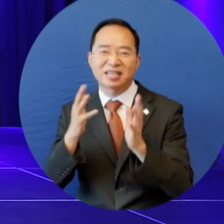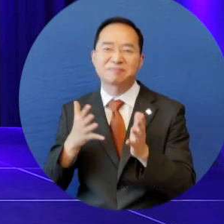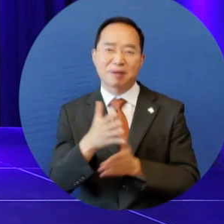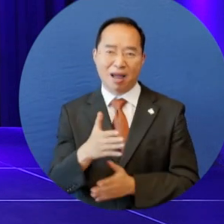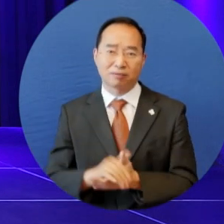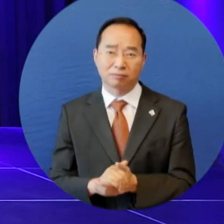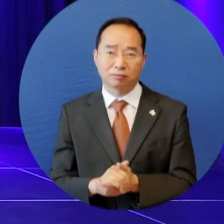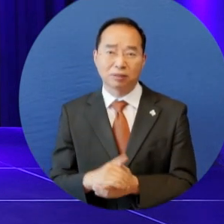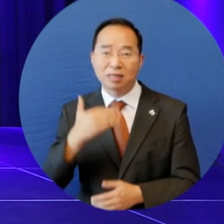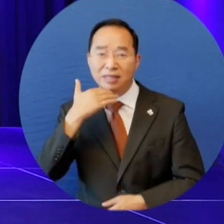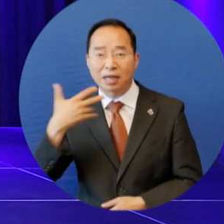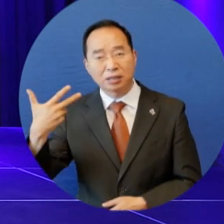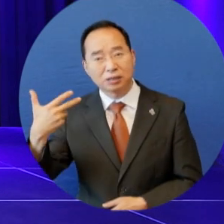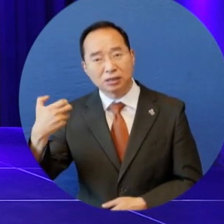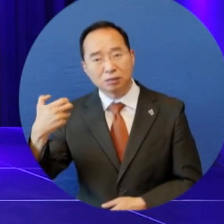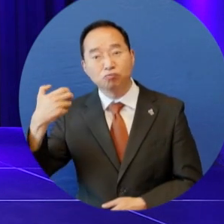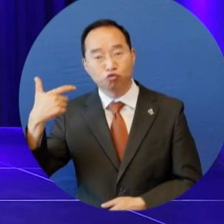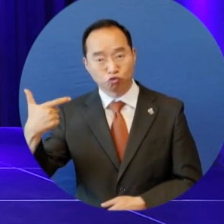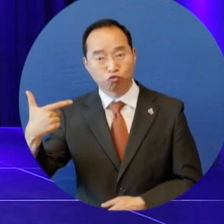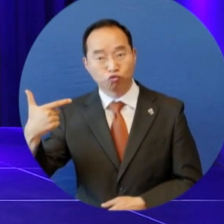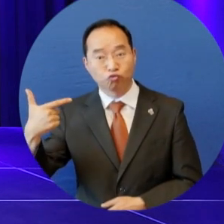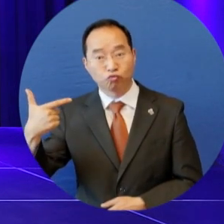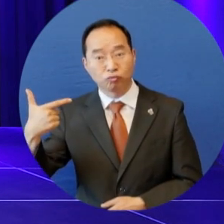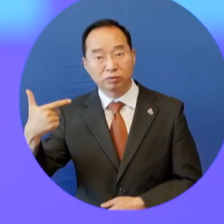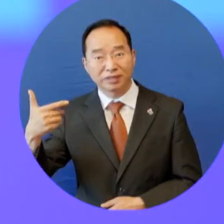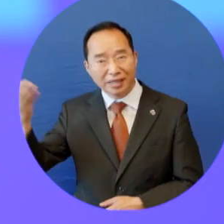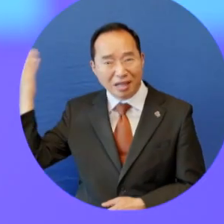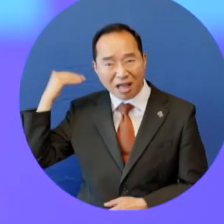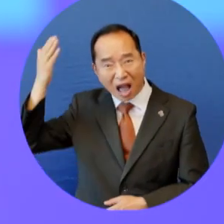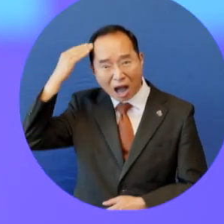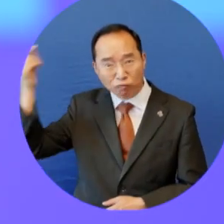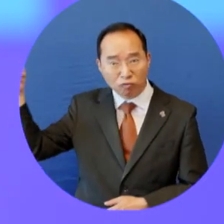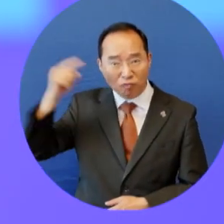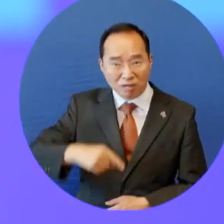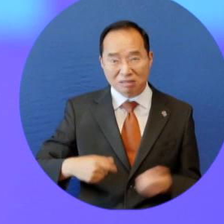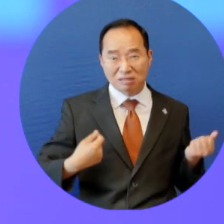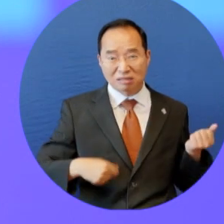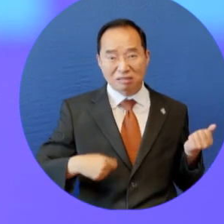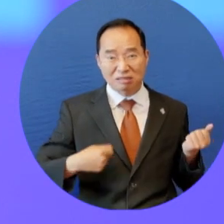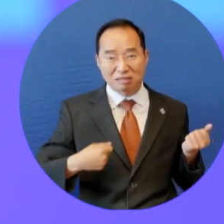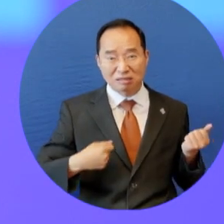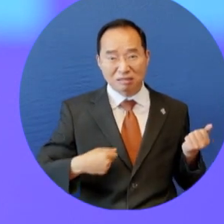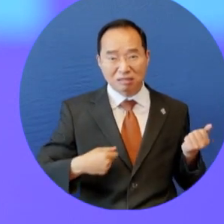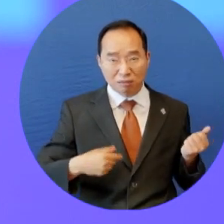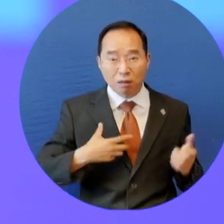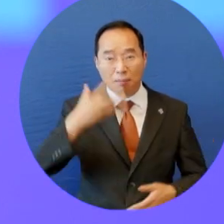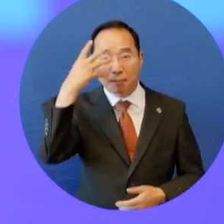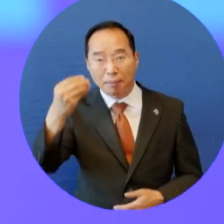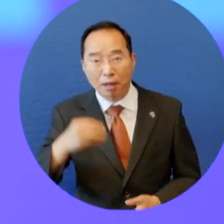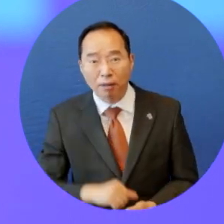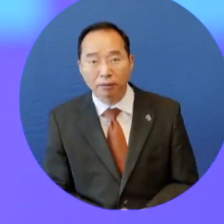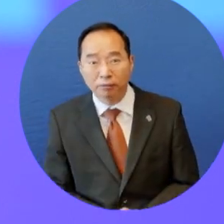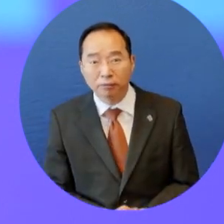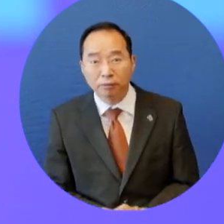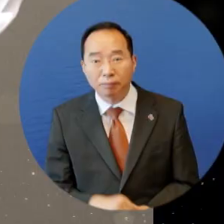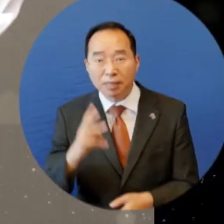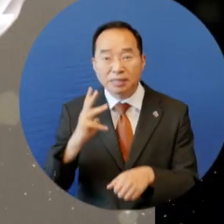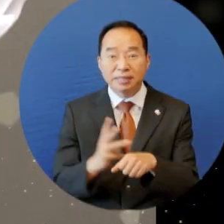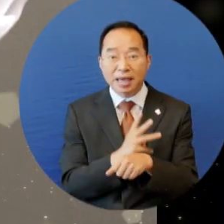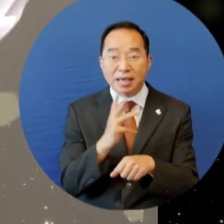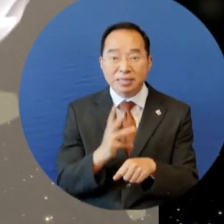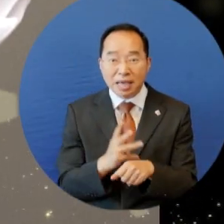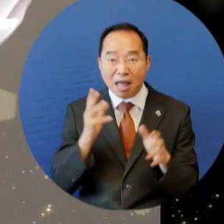채식주의자세요. 연세가 76세 정도 되시는데요. 그분이 한국에 오셨을 때 공연하는 걸 제가 직접